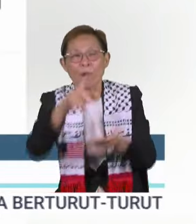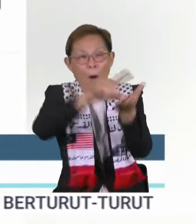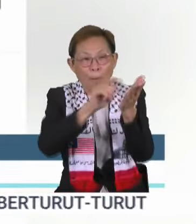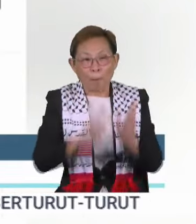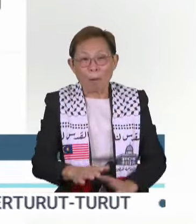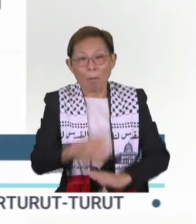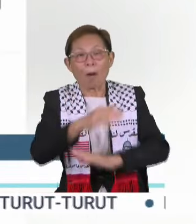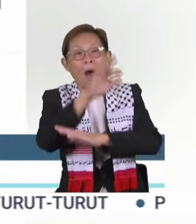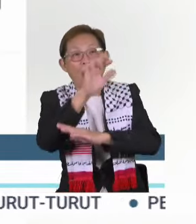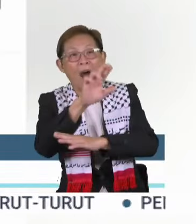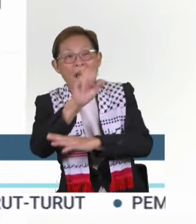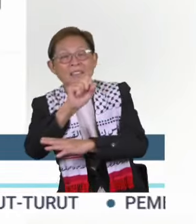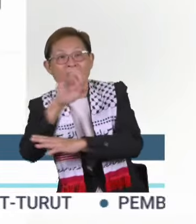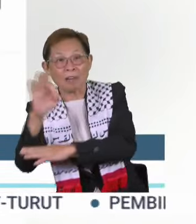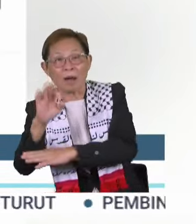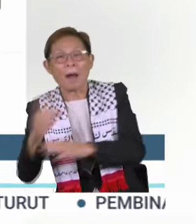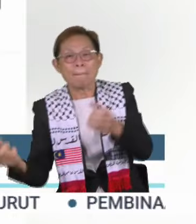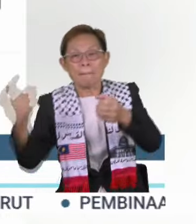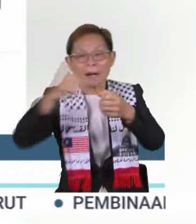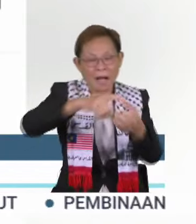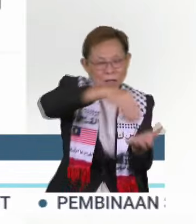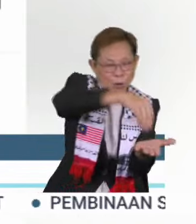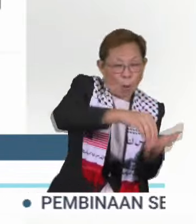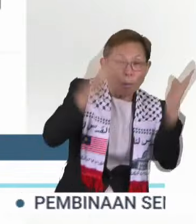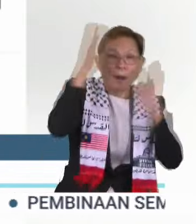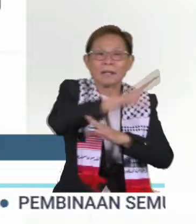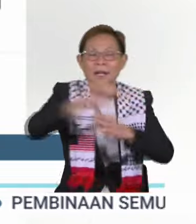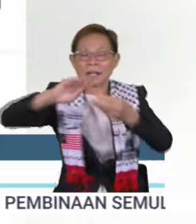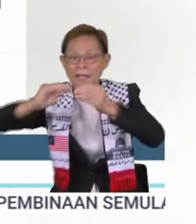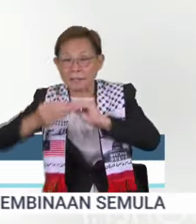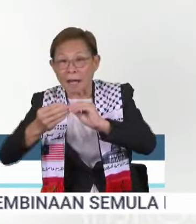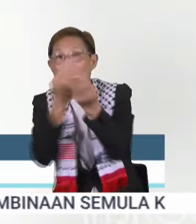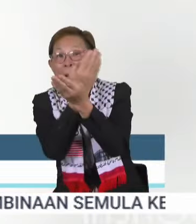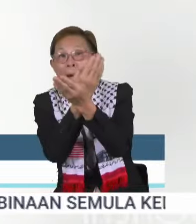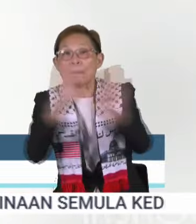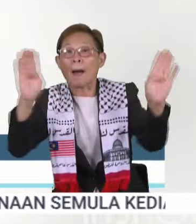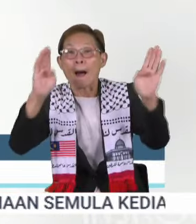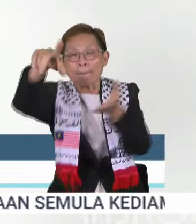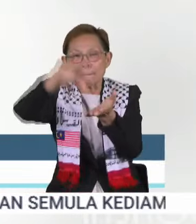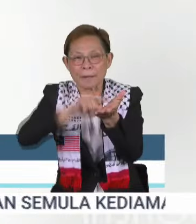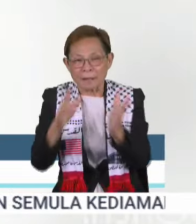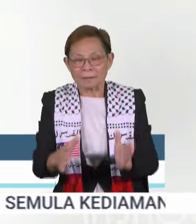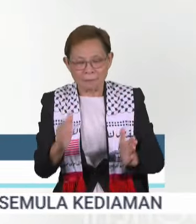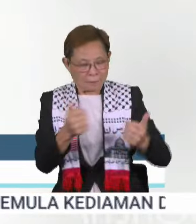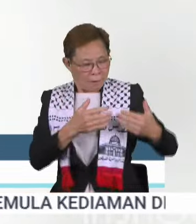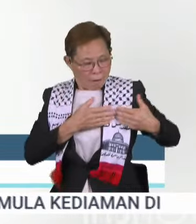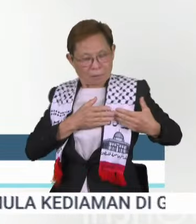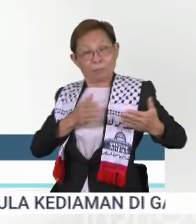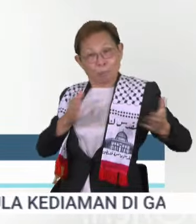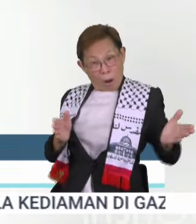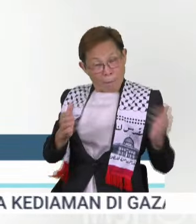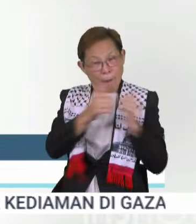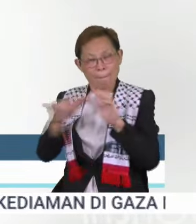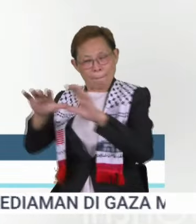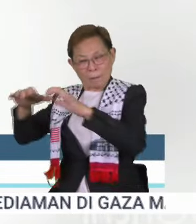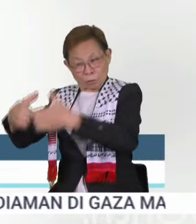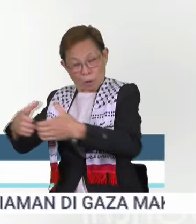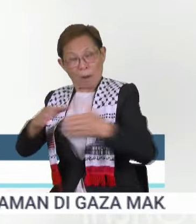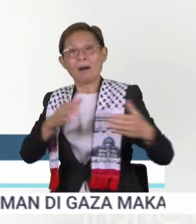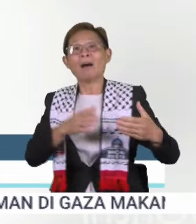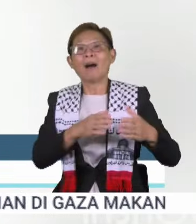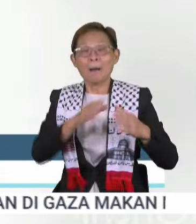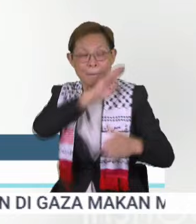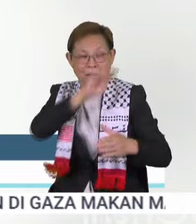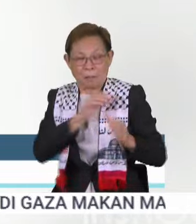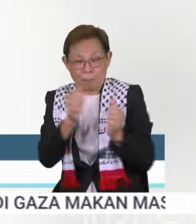rsf mengenai kedudukan Malaysia dalam indeks kebebasan media dengan hati terbuka beliau bersama pasukannya akan